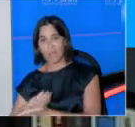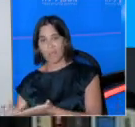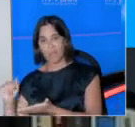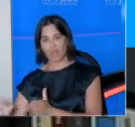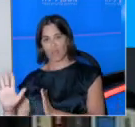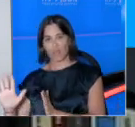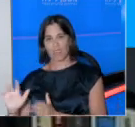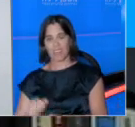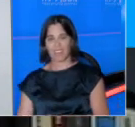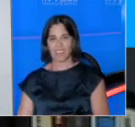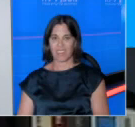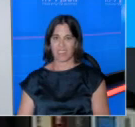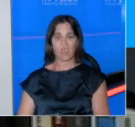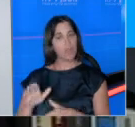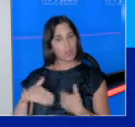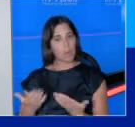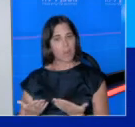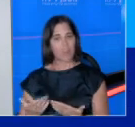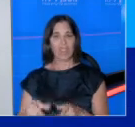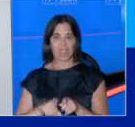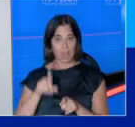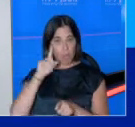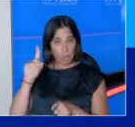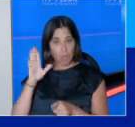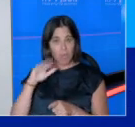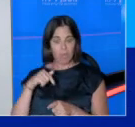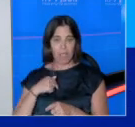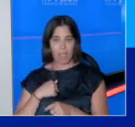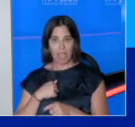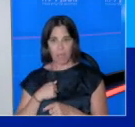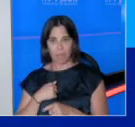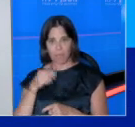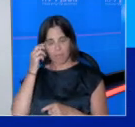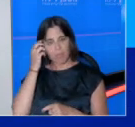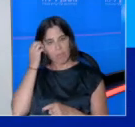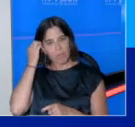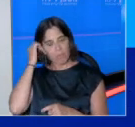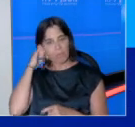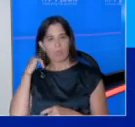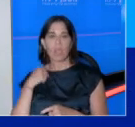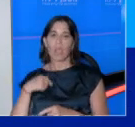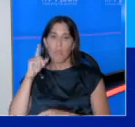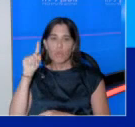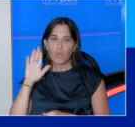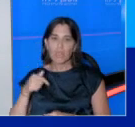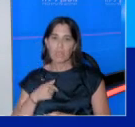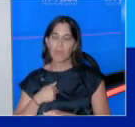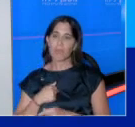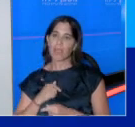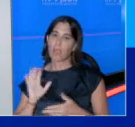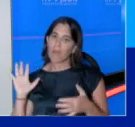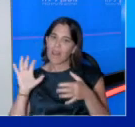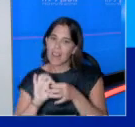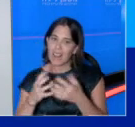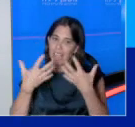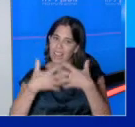שאמרת, לתכונים. בוא ניתן העניין רגע. העניין הוא שהם יודעים גם, הם גם יודעים רק ככה לאזן, הם יודעים גם להתאחד